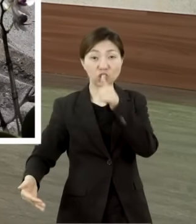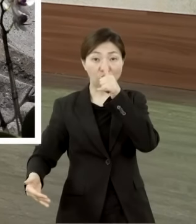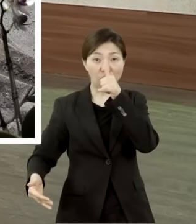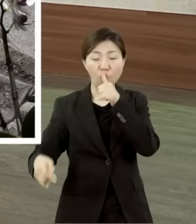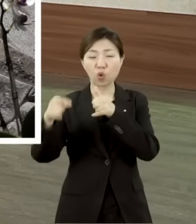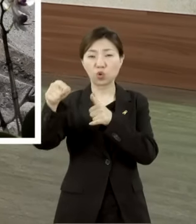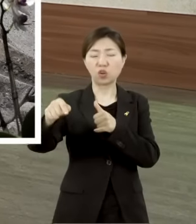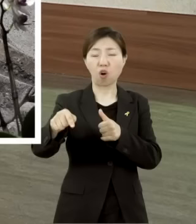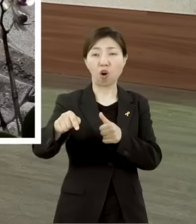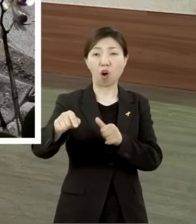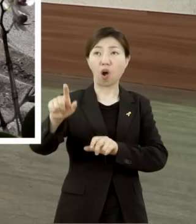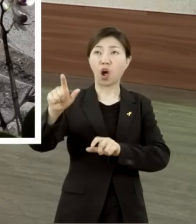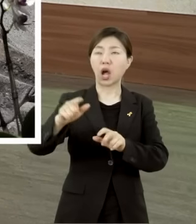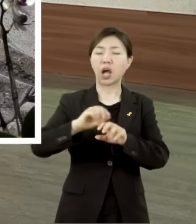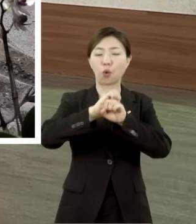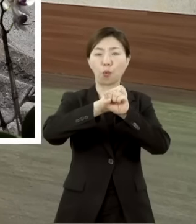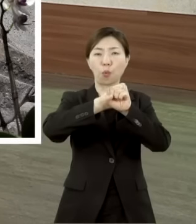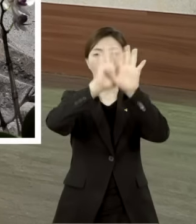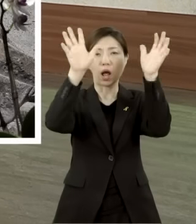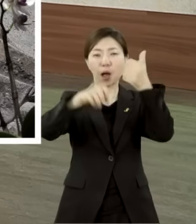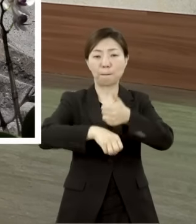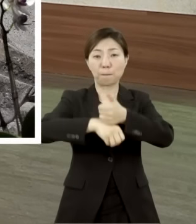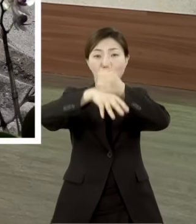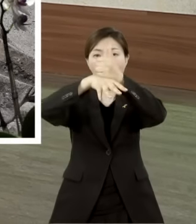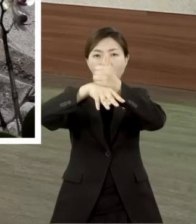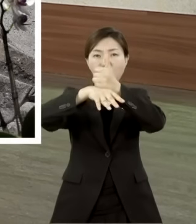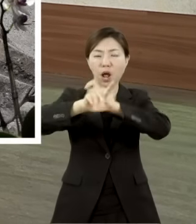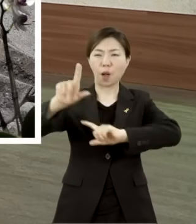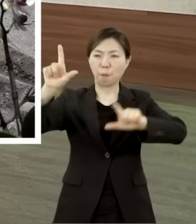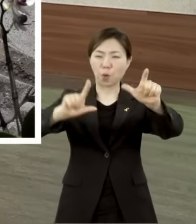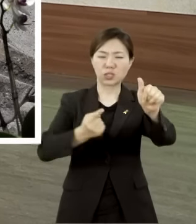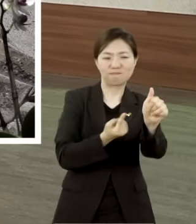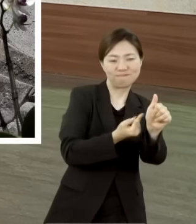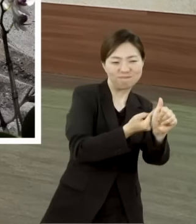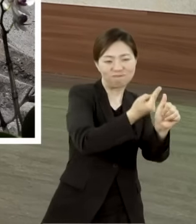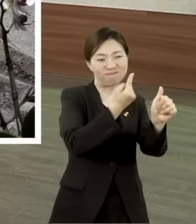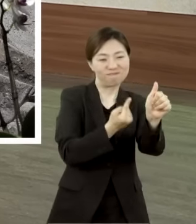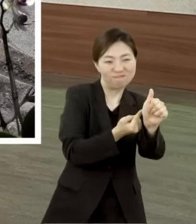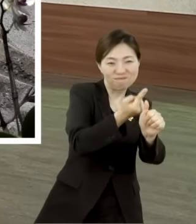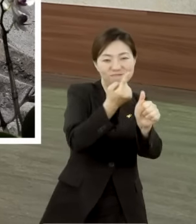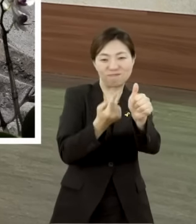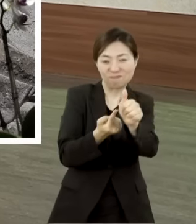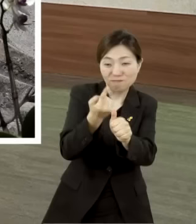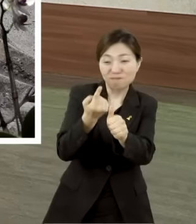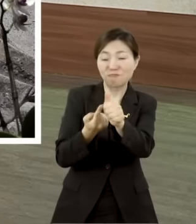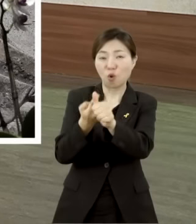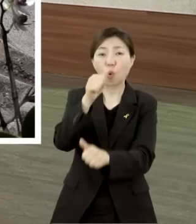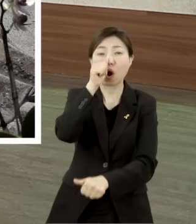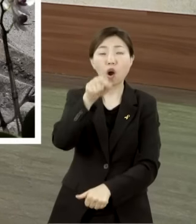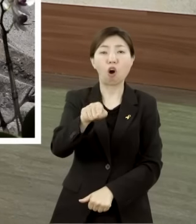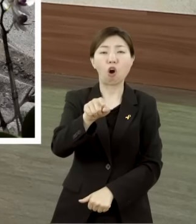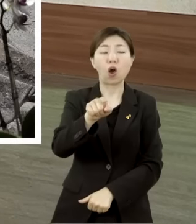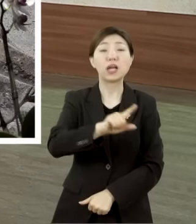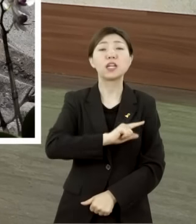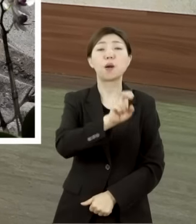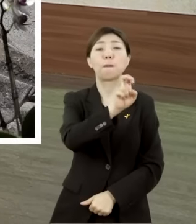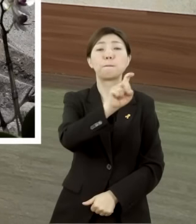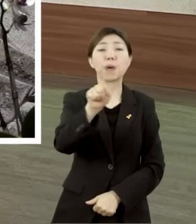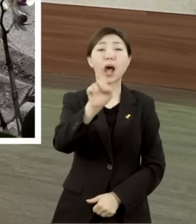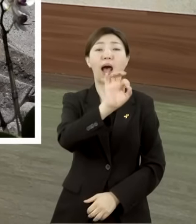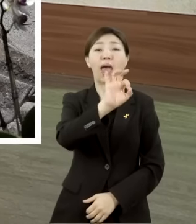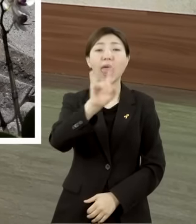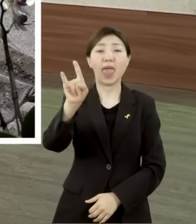관세음보살님의 모습을 조각한 마애불이 있거든요 마예 참 그렇게 아주